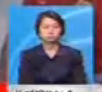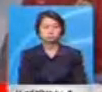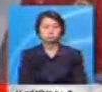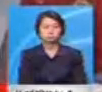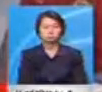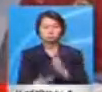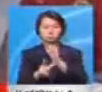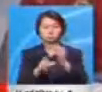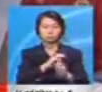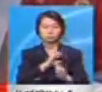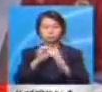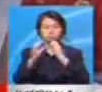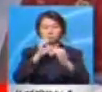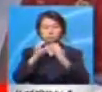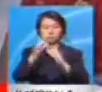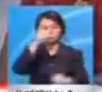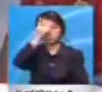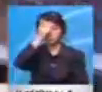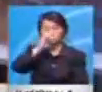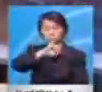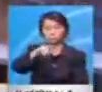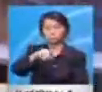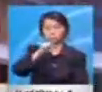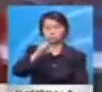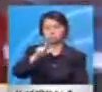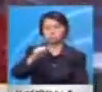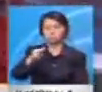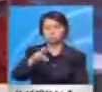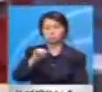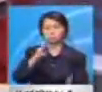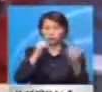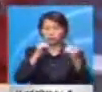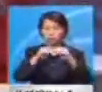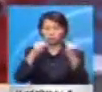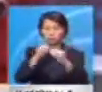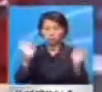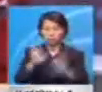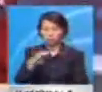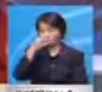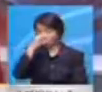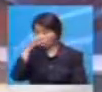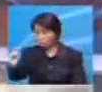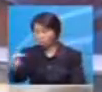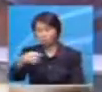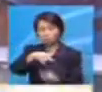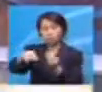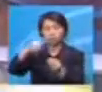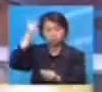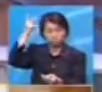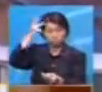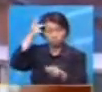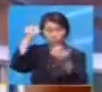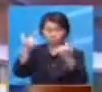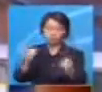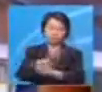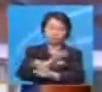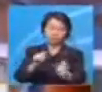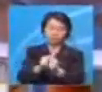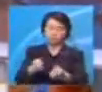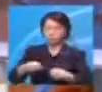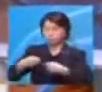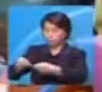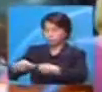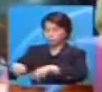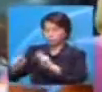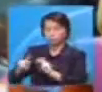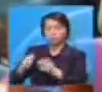timbalan menteri komunikasi dan multimedia Datuk Jailani Johari berharap masyarakat tidak Mudah terpengaruh dengan situasi politik semasa dan memberi peluang